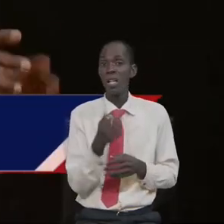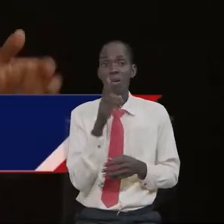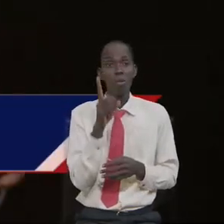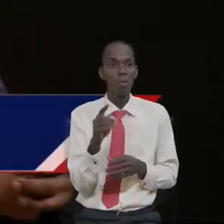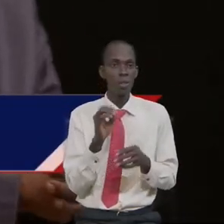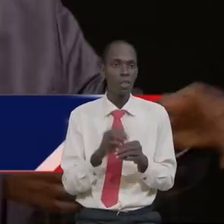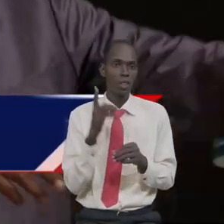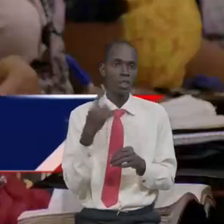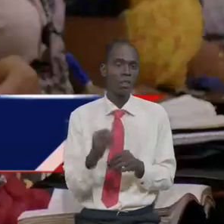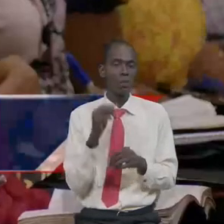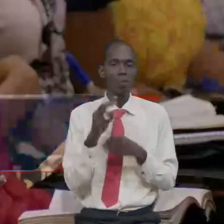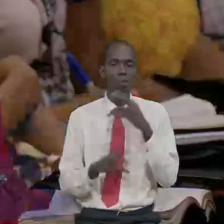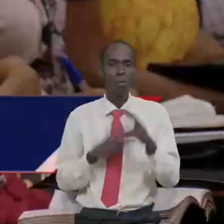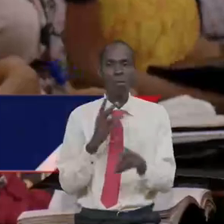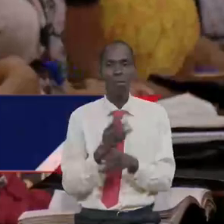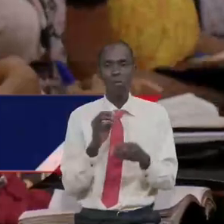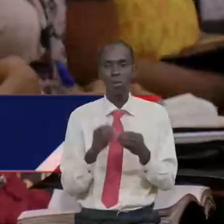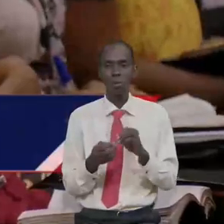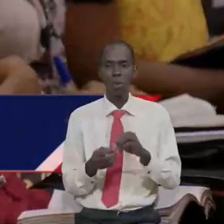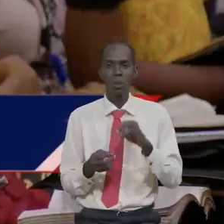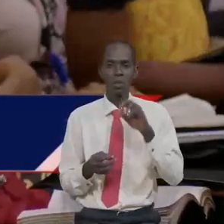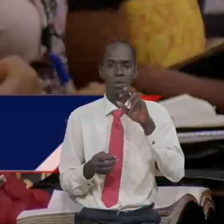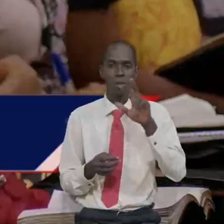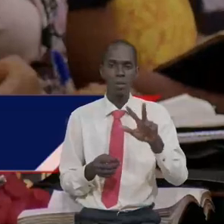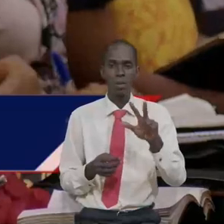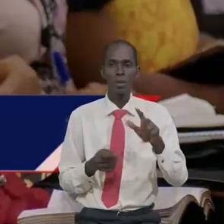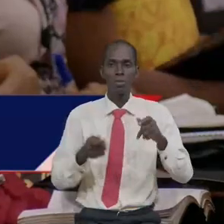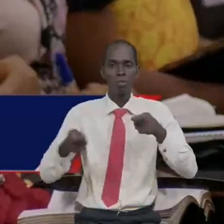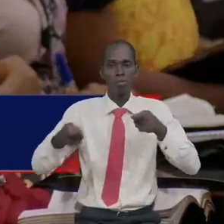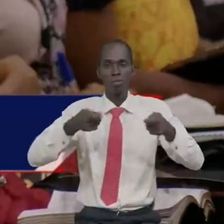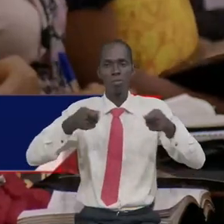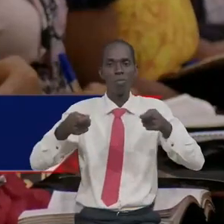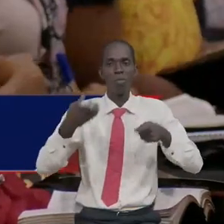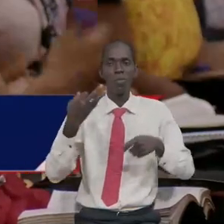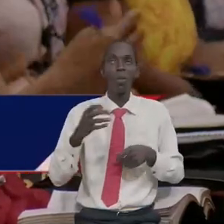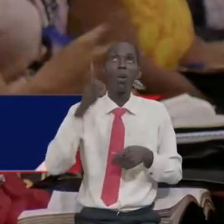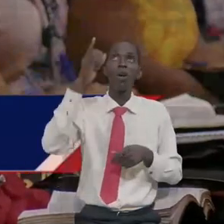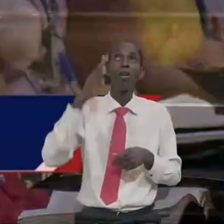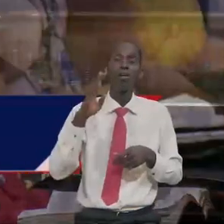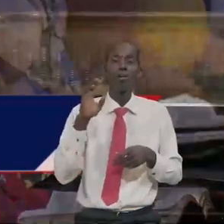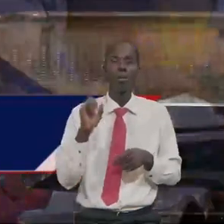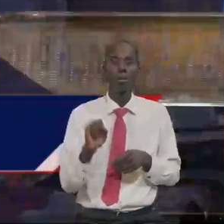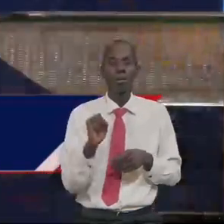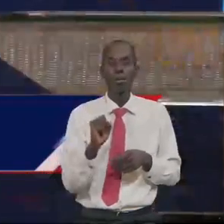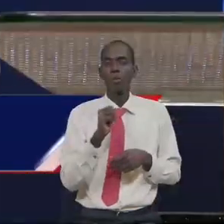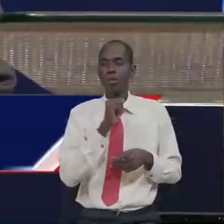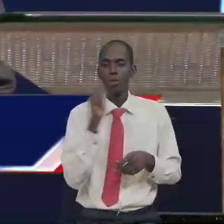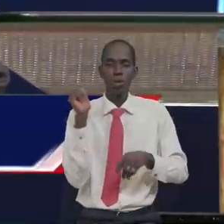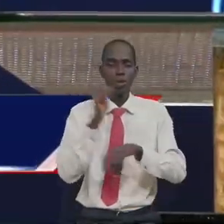3. La domination des saints invincibles de